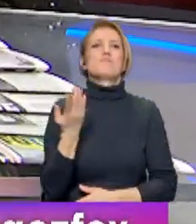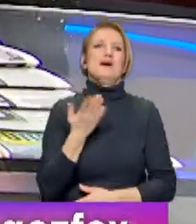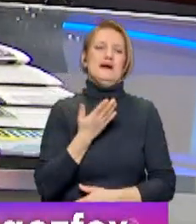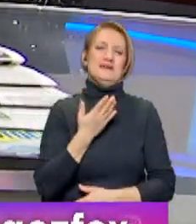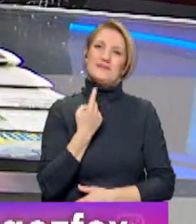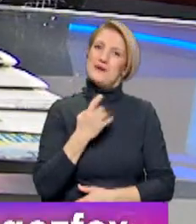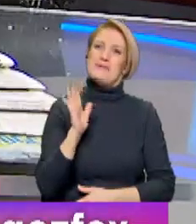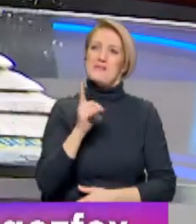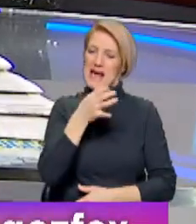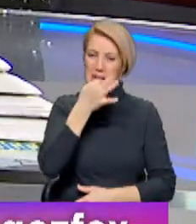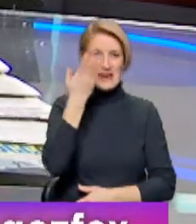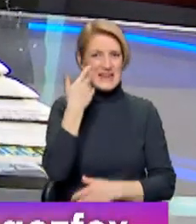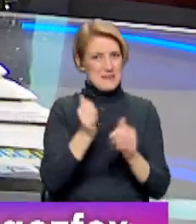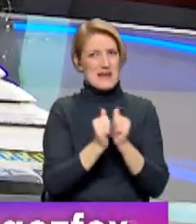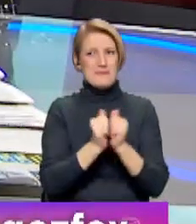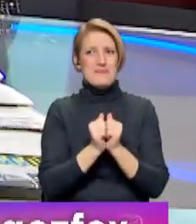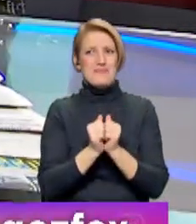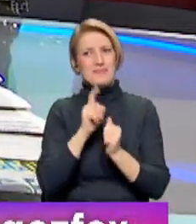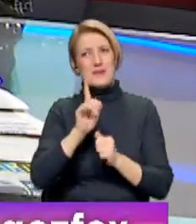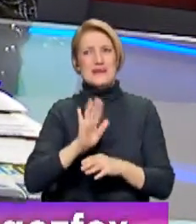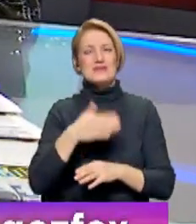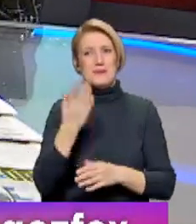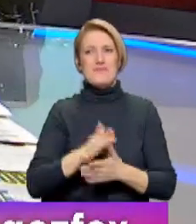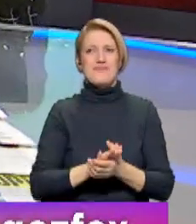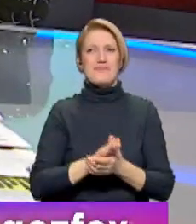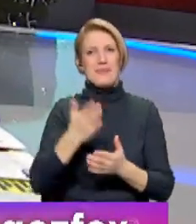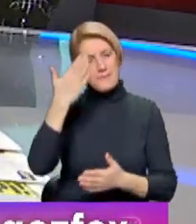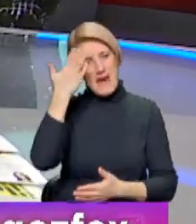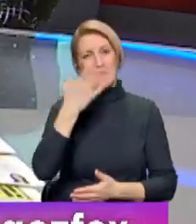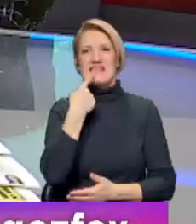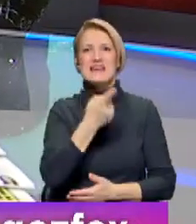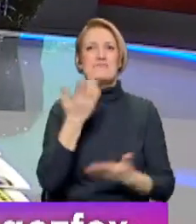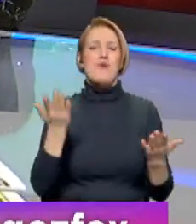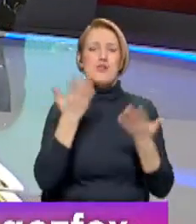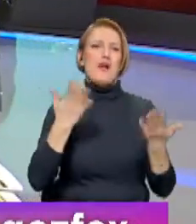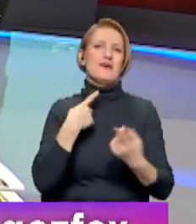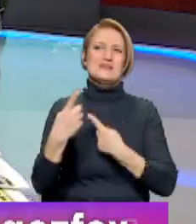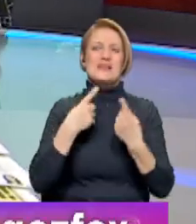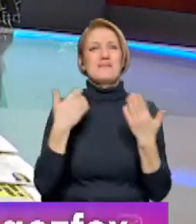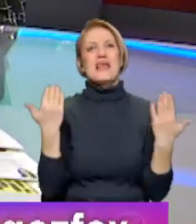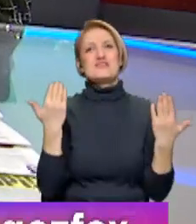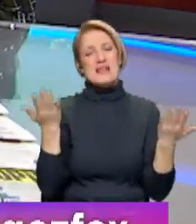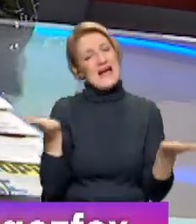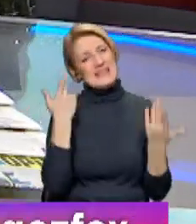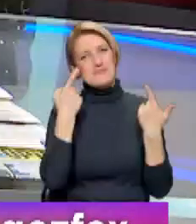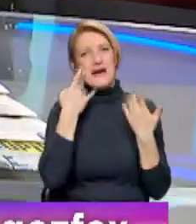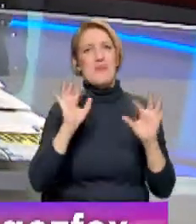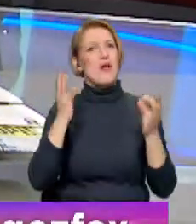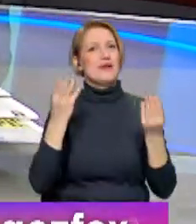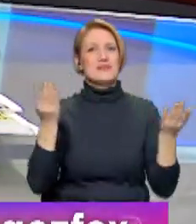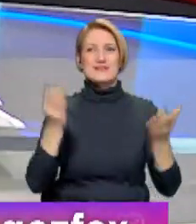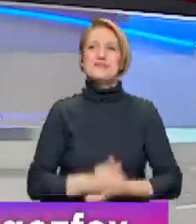sorma. Bir haberi izleyelim mi beraber? İzleyelim, ondan sonra da merhaba konuşalım. Diyelim. Vallahi bol bol konuşalım. İnşallah. Hadi bakalım öyle